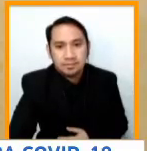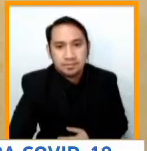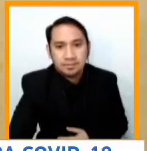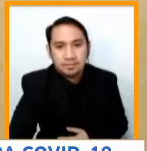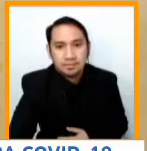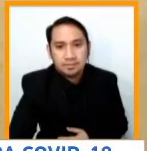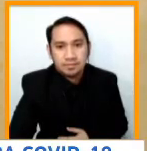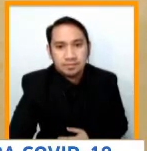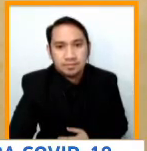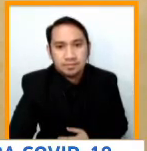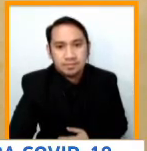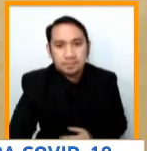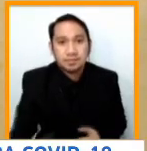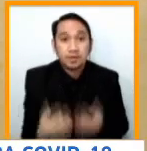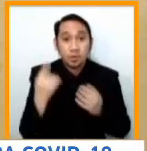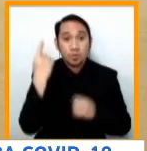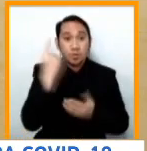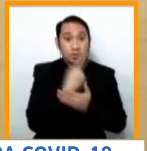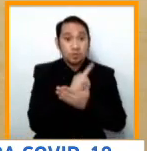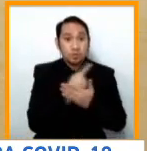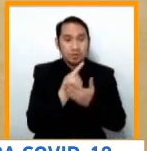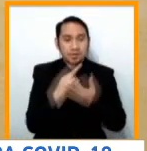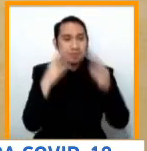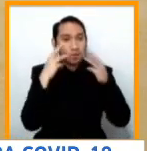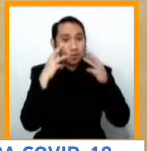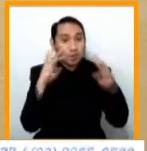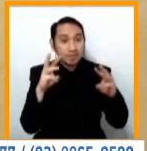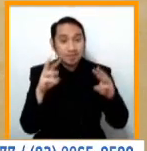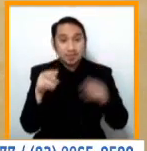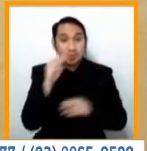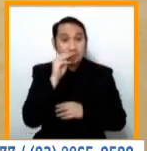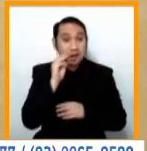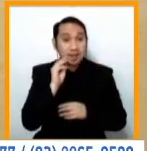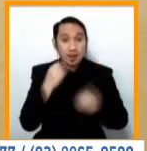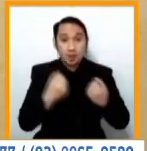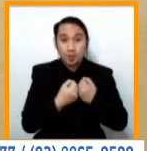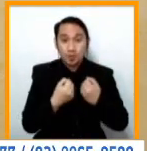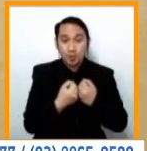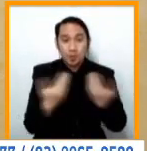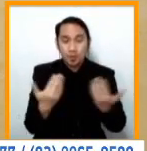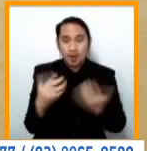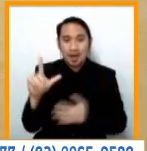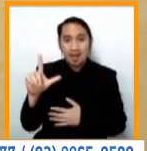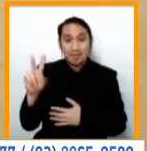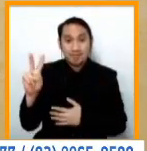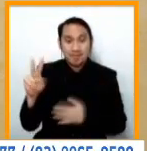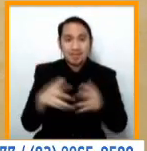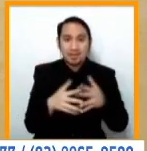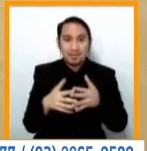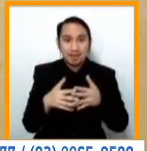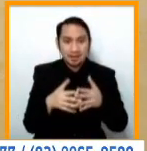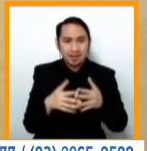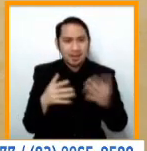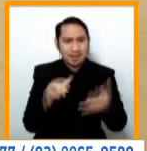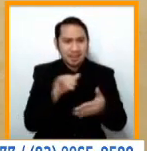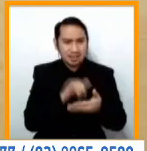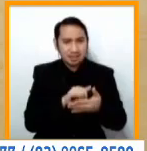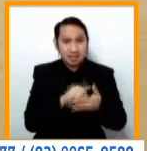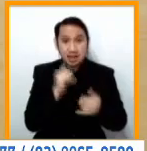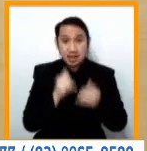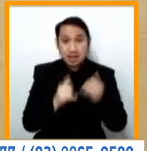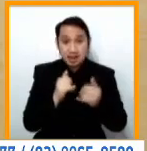Sa linggo na, mapapanood ang laban ni Senador Manny Pacquiao sa Las Vegas, USA. Ito na kaya ang huling laban ng pambansang